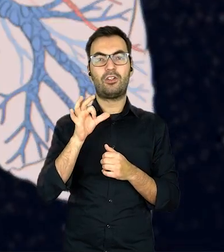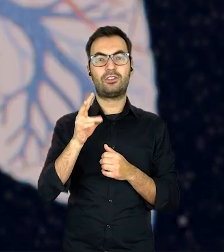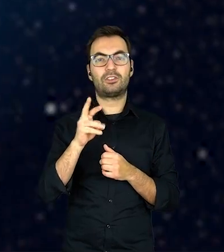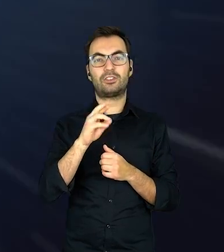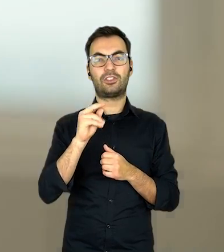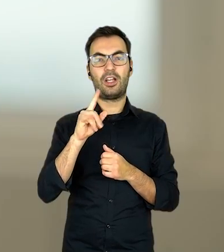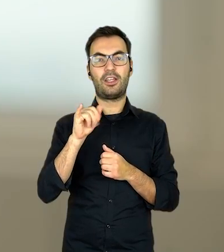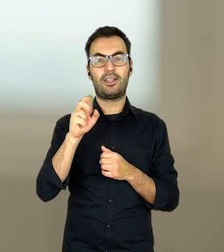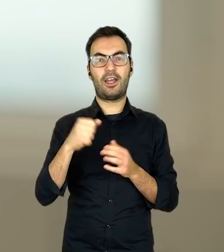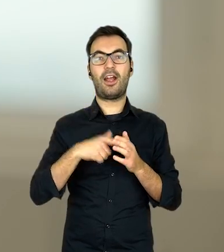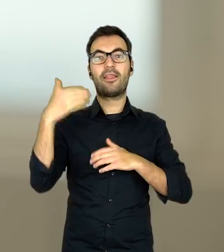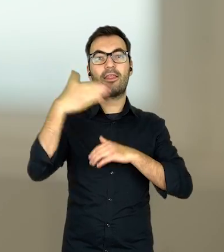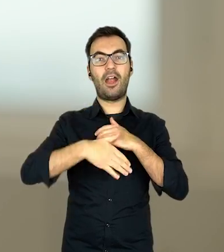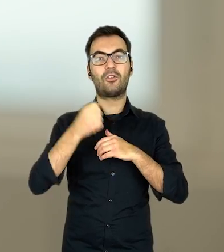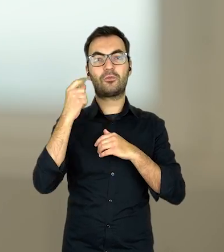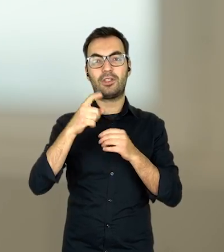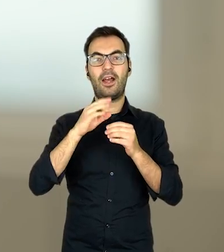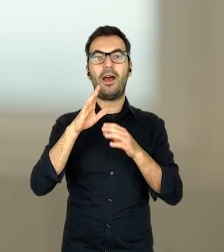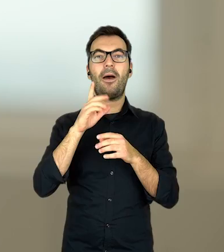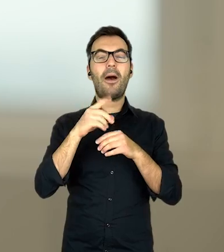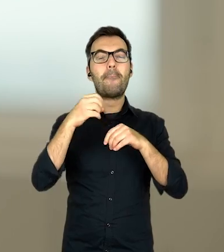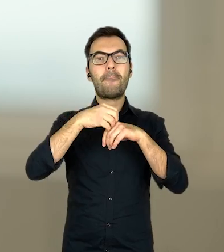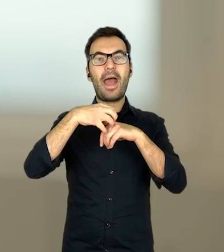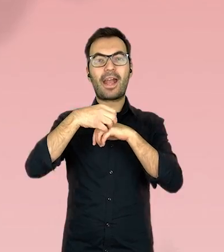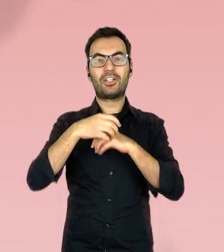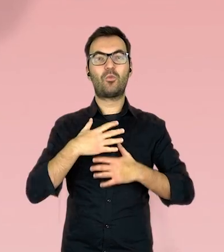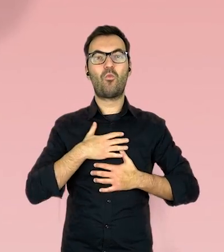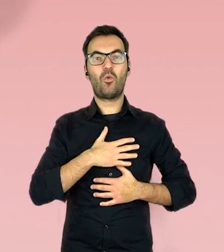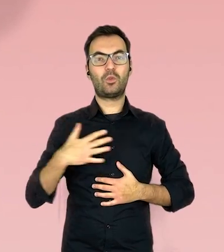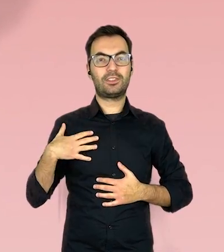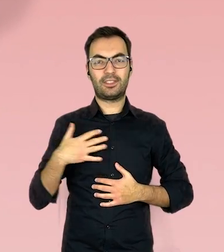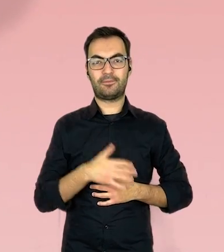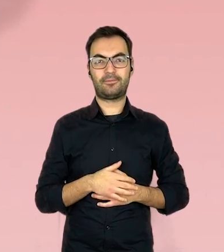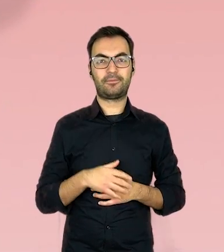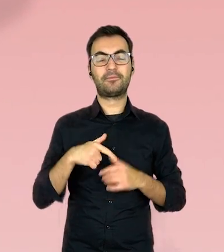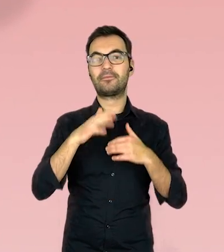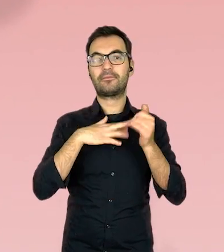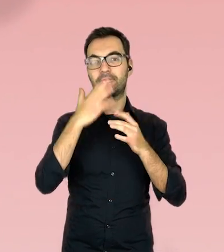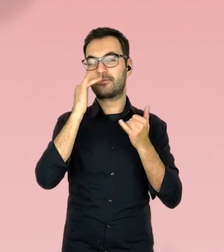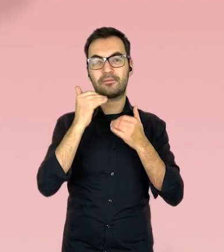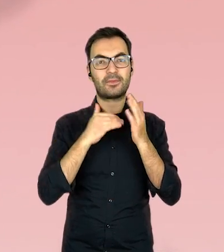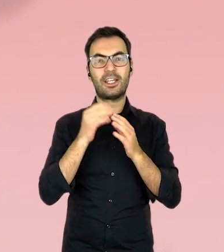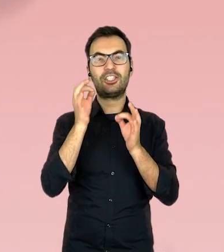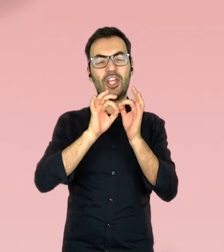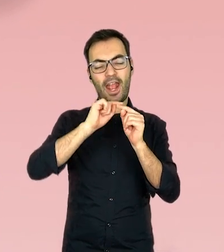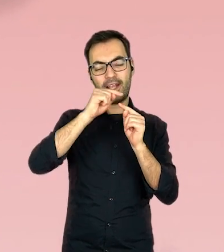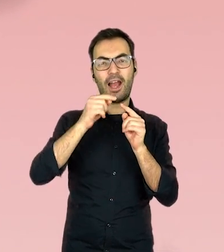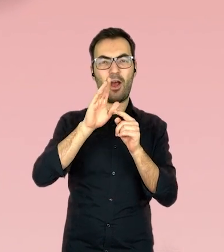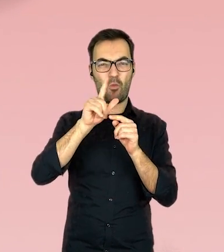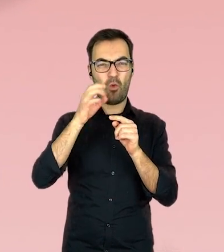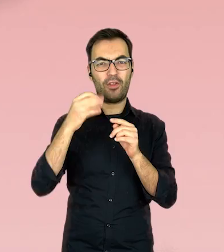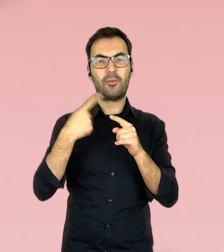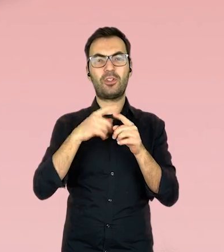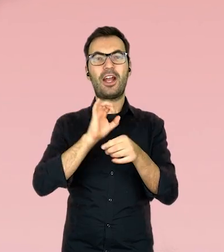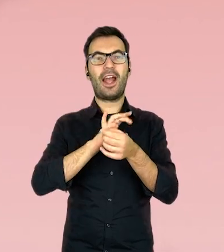nazywamy oskrzelikami, a na ich końcach znajdują się pęcherzyki płucne. Są zbudowane z cienkiej błony oplecionej